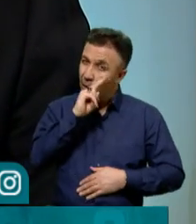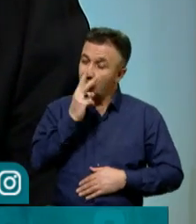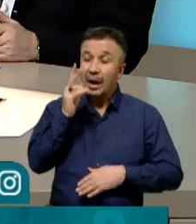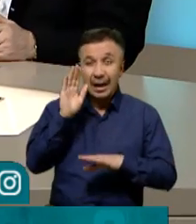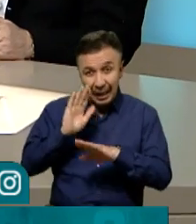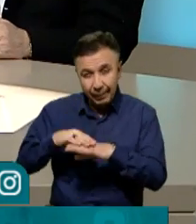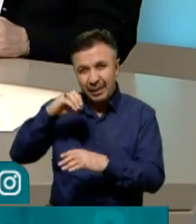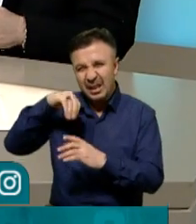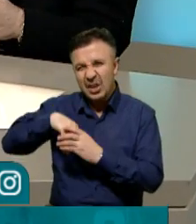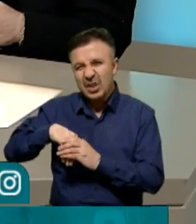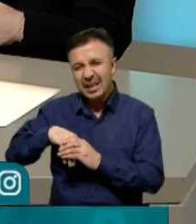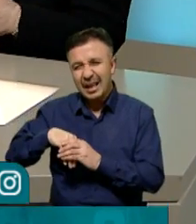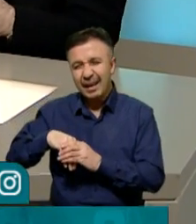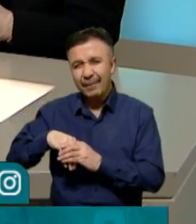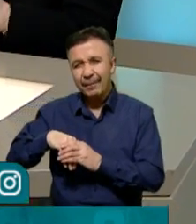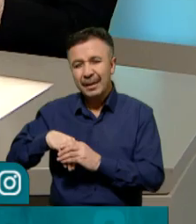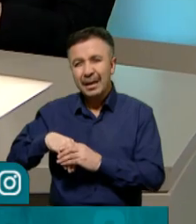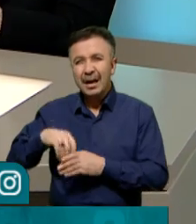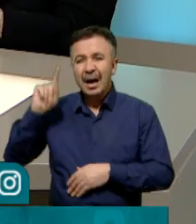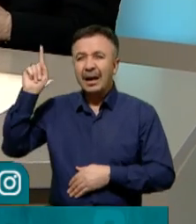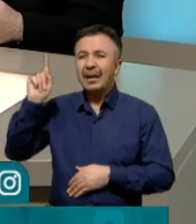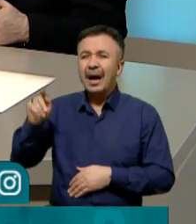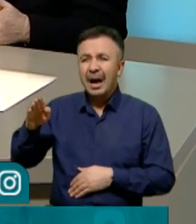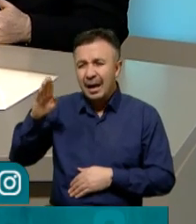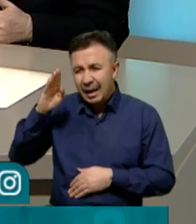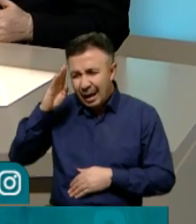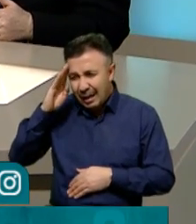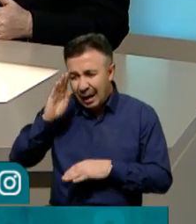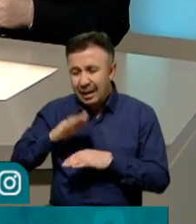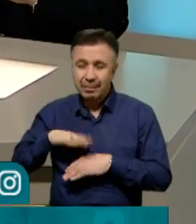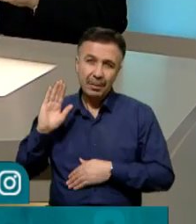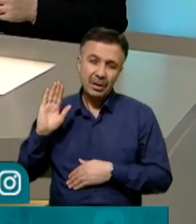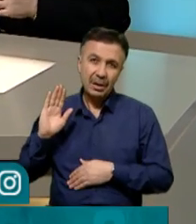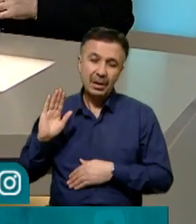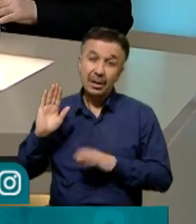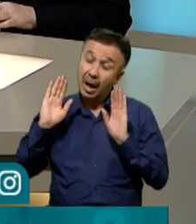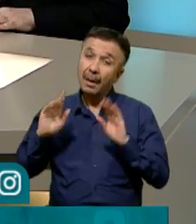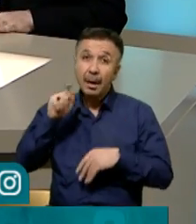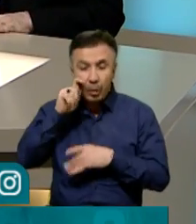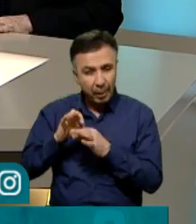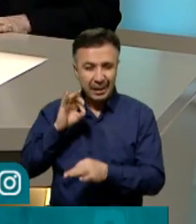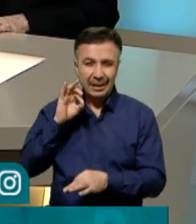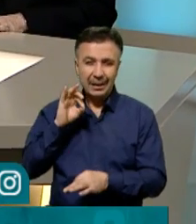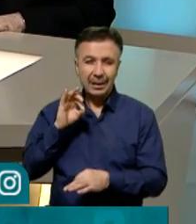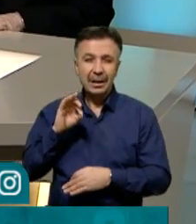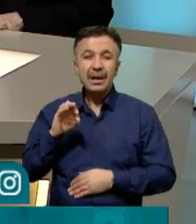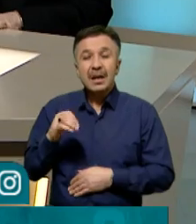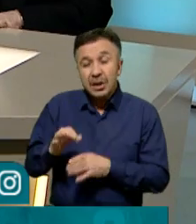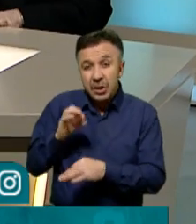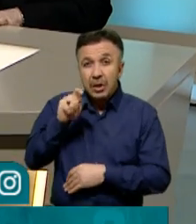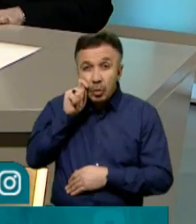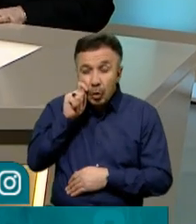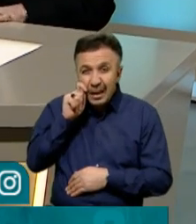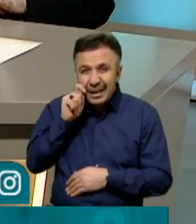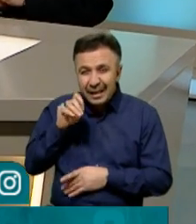günahlarıyla da fasıktır. Yani Allah'a itaat etmekten dışarı çıkmış. Evet. Ama mümin bir insandır. Kişi mümin olduğu